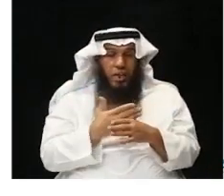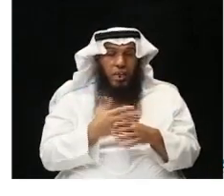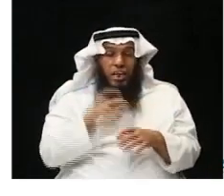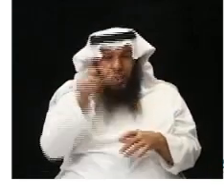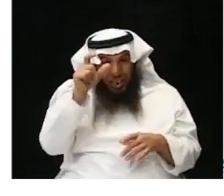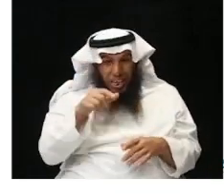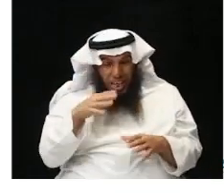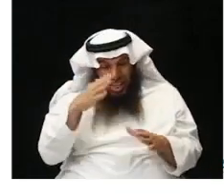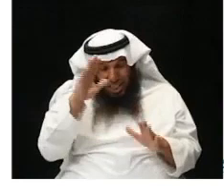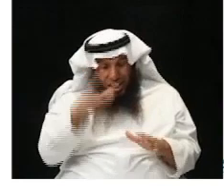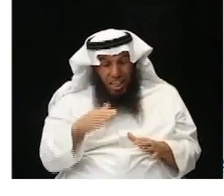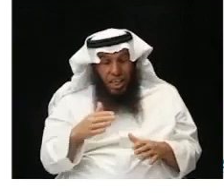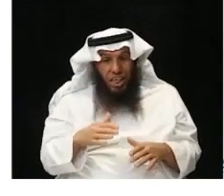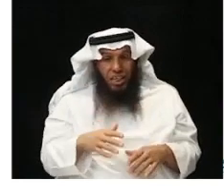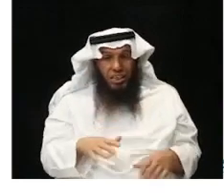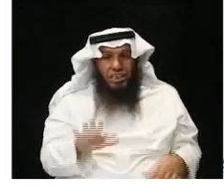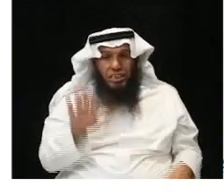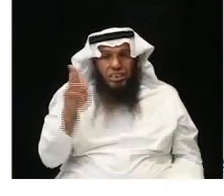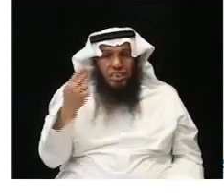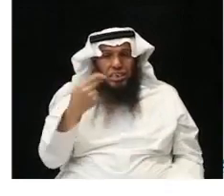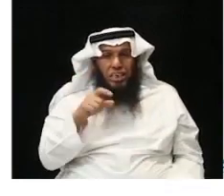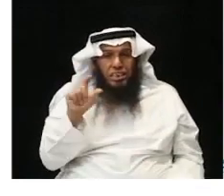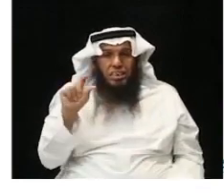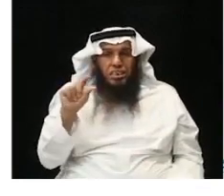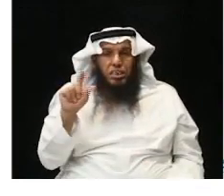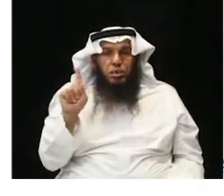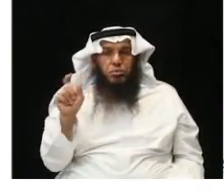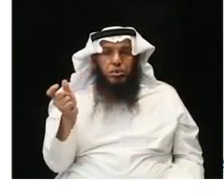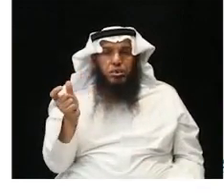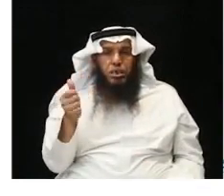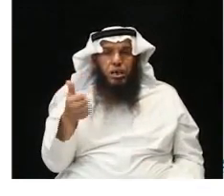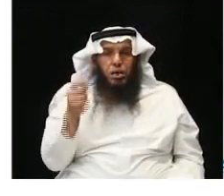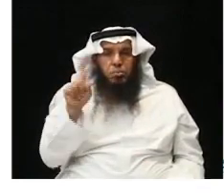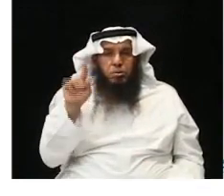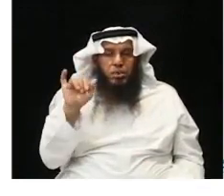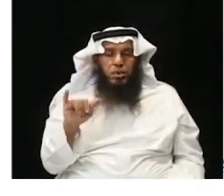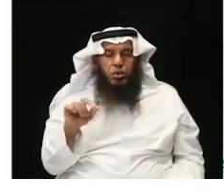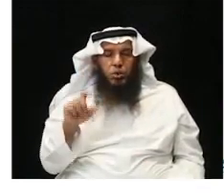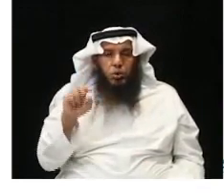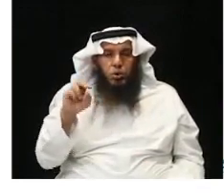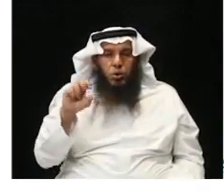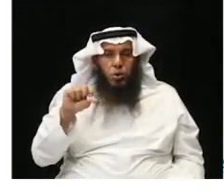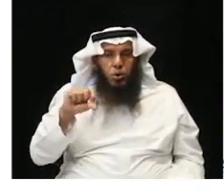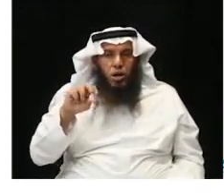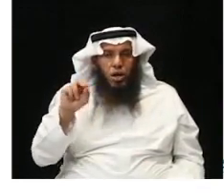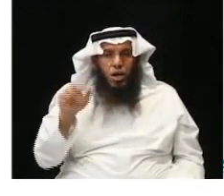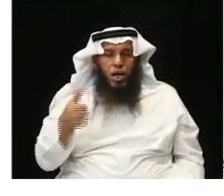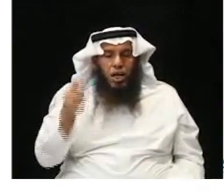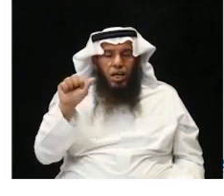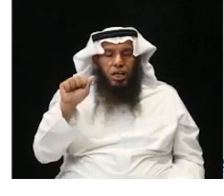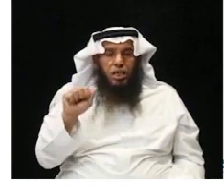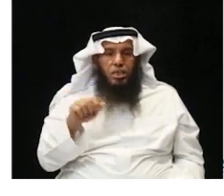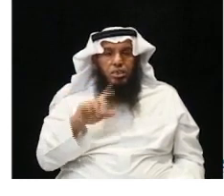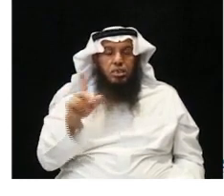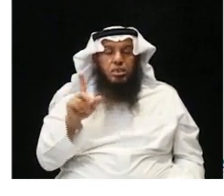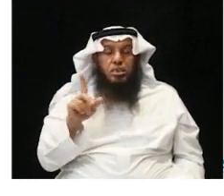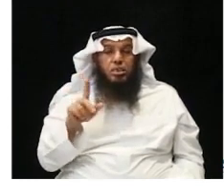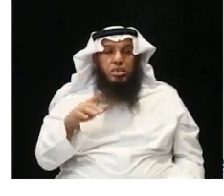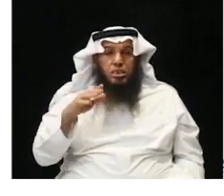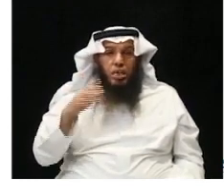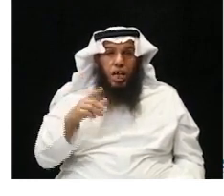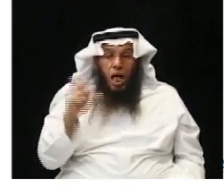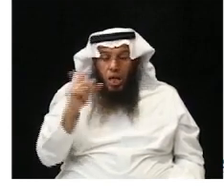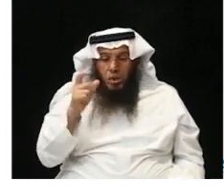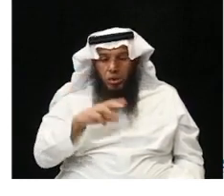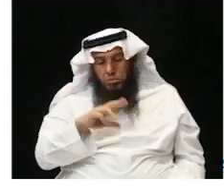المقطع أن سعد بن أبي وقاص لما أسلم حلفت أمه أن لا تكلمه ولا